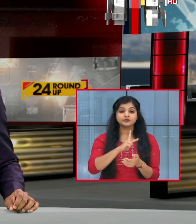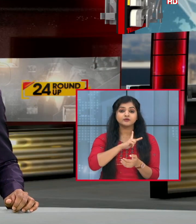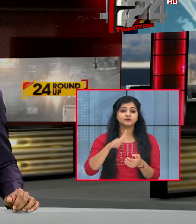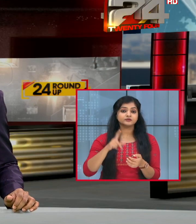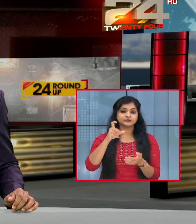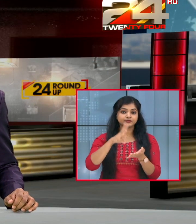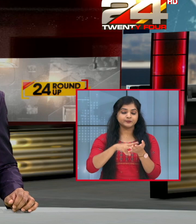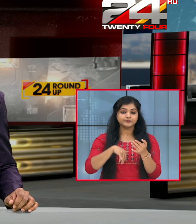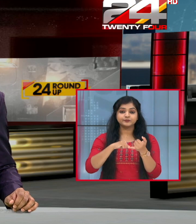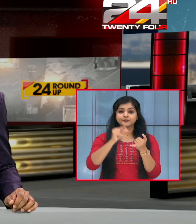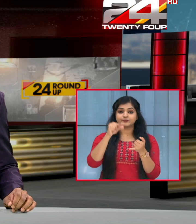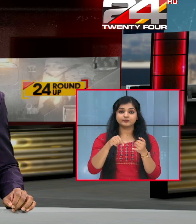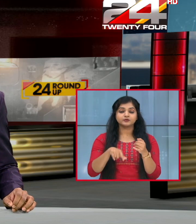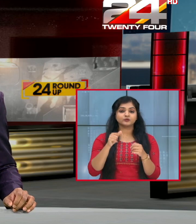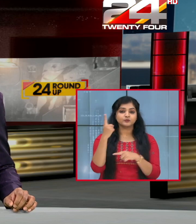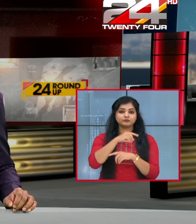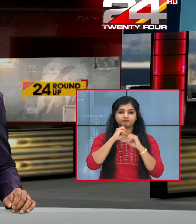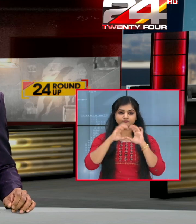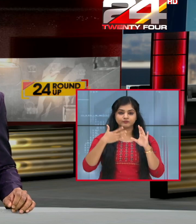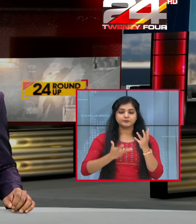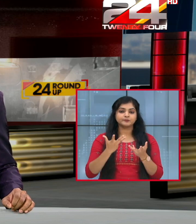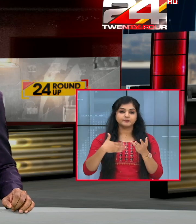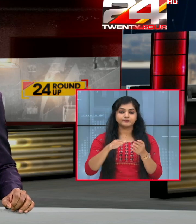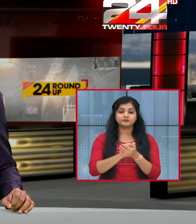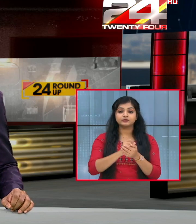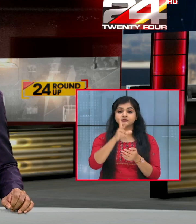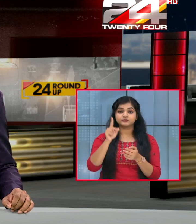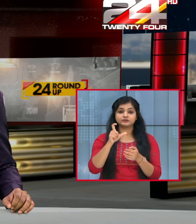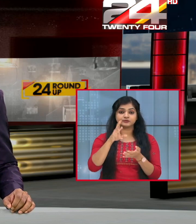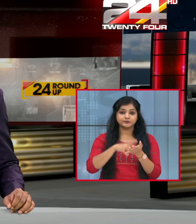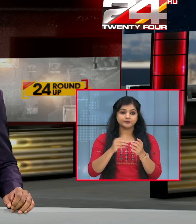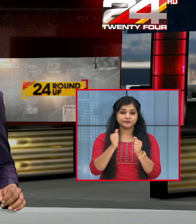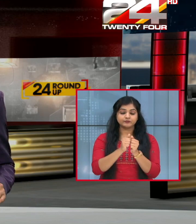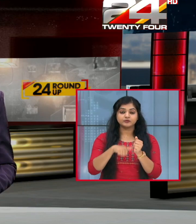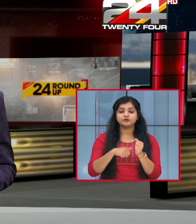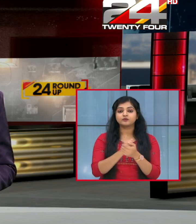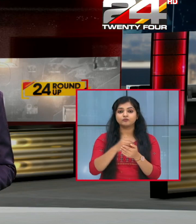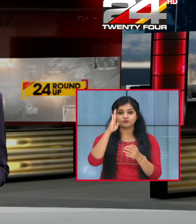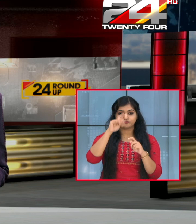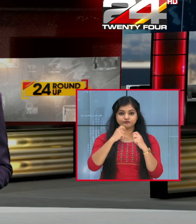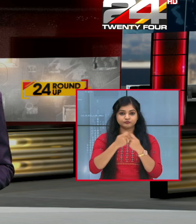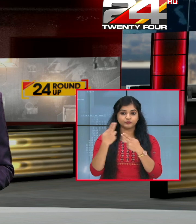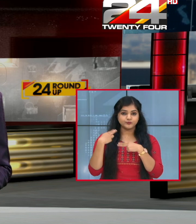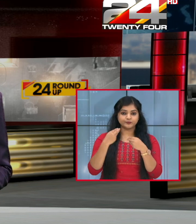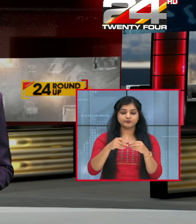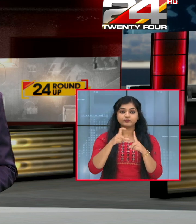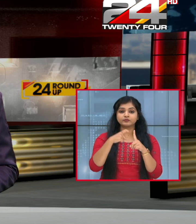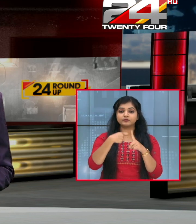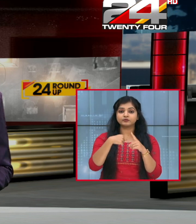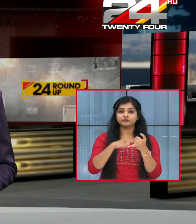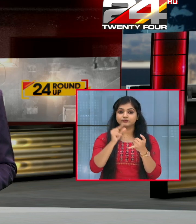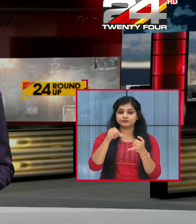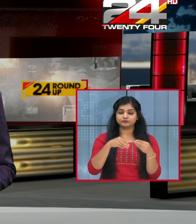കർണാടക മുഖ്യമന്ത്രിയായി സിദ്ധരാമയ്യയെ ഇന്ന് പ്രഖ്യാപിച്ചേക്കും. ഉപമുഖ്യമന്ത്രി പദത്തിനൊപ്പം ആഭ്യന്തര വകുപ്പും ഡി കെ ശിവകുമാറിന് നൽകുമെന്നാണ്